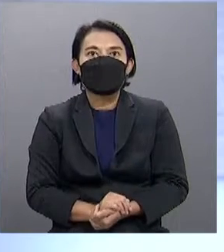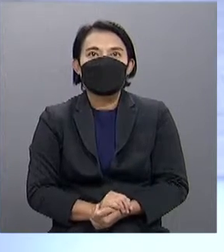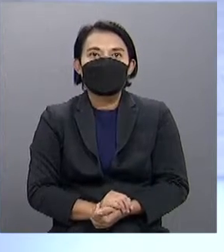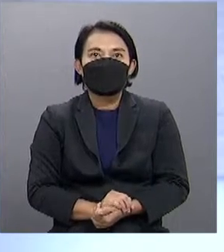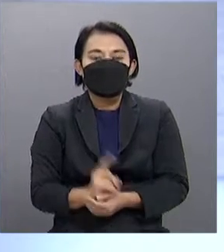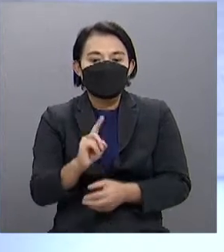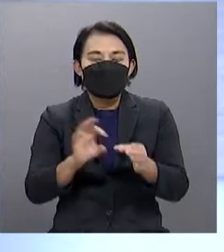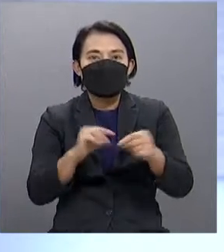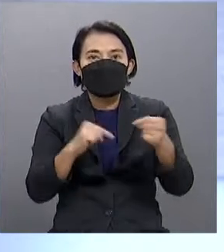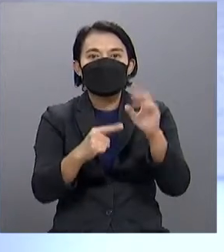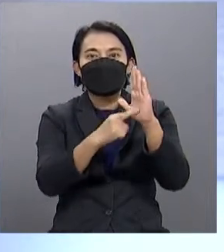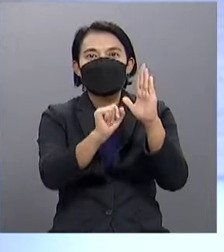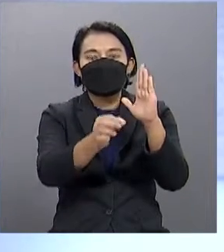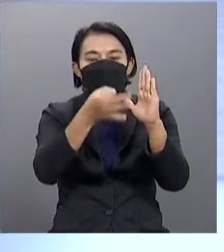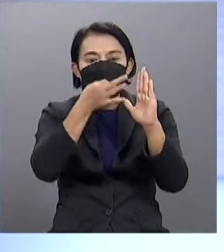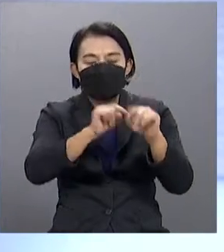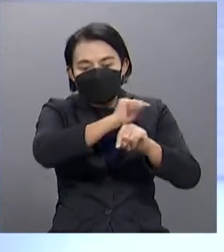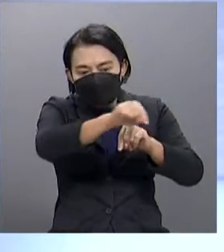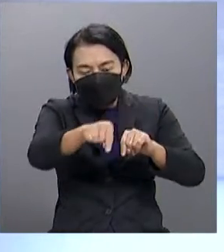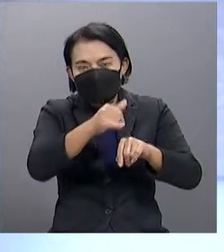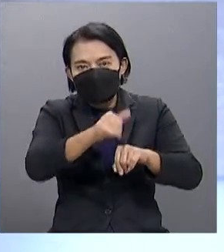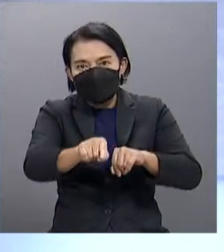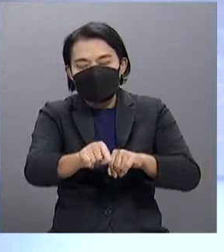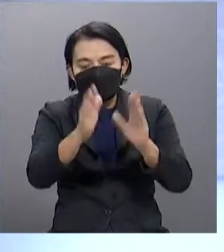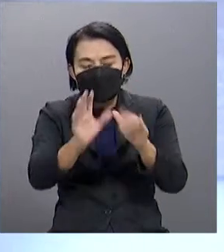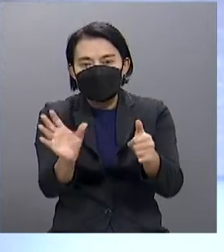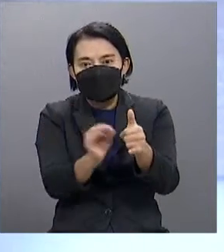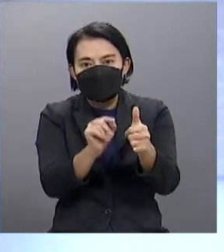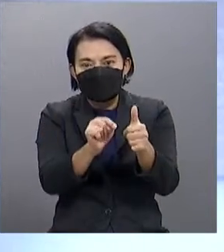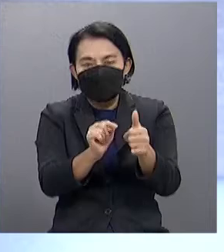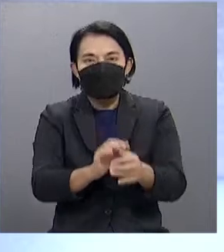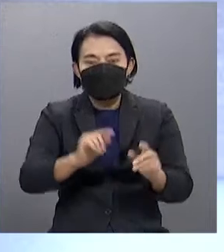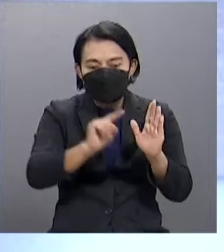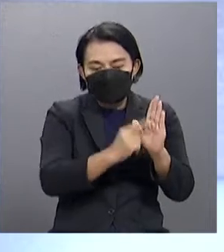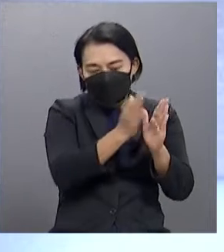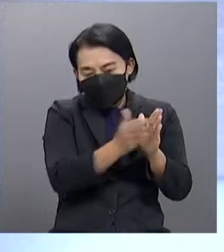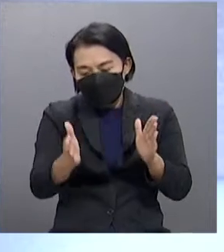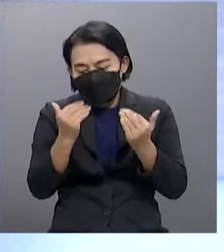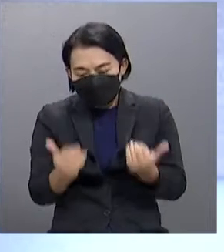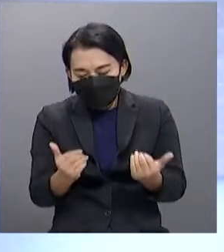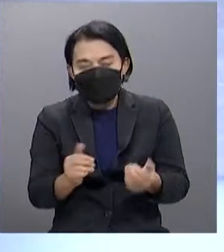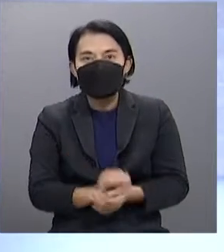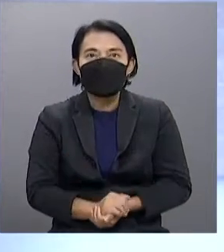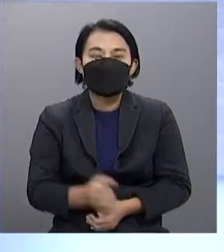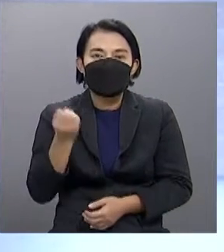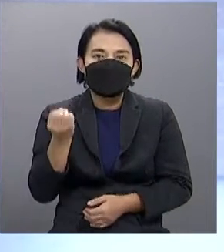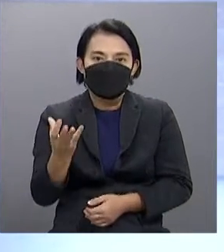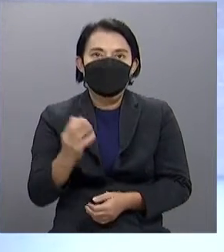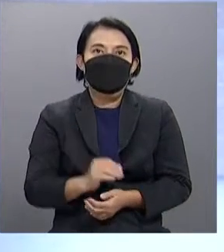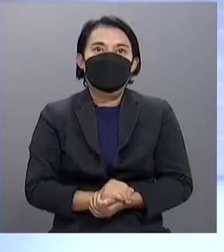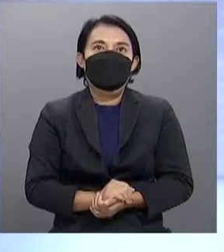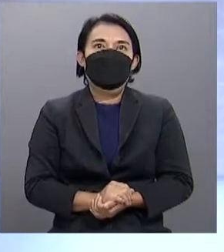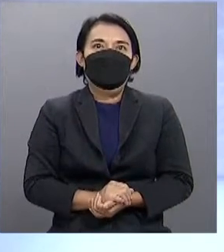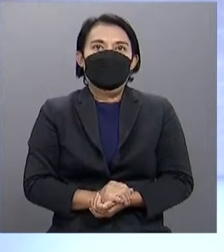สมุทรสาครเพราะว่าเป็นพื้นที่ที่มีผู้ที่ติดเชื้อตั้งแต่รอบแรกจนถึงปัจจุบันเนี่ยซึ่งถือว่าสูงเป็นอันดับต้นๆของประเทศไทย